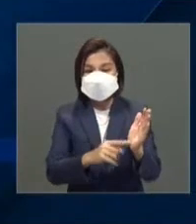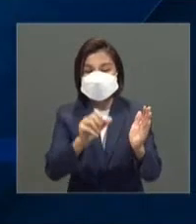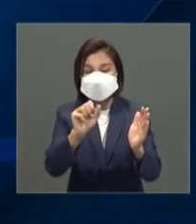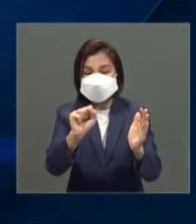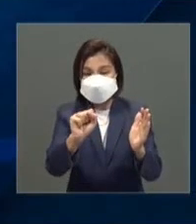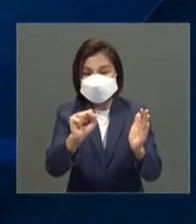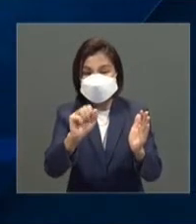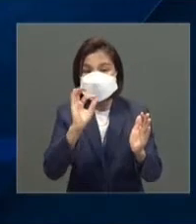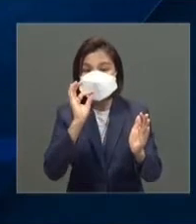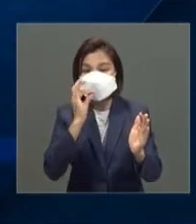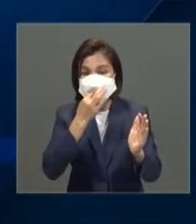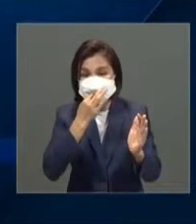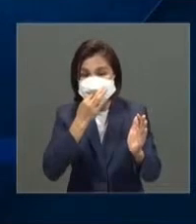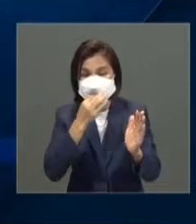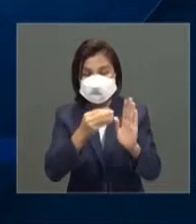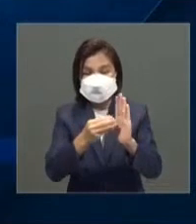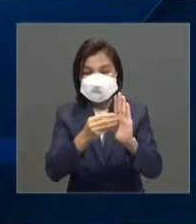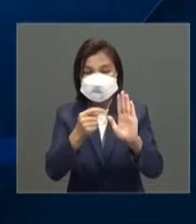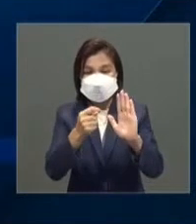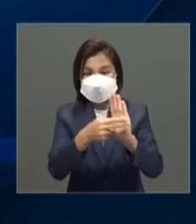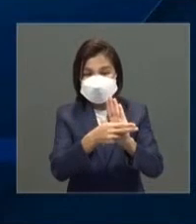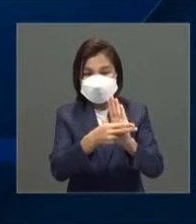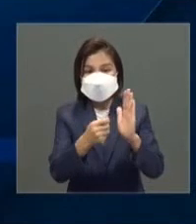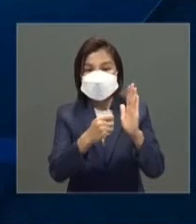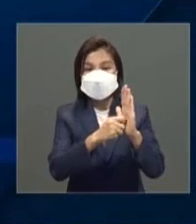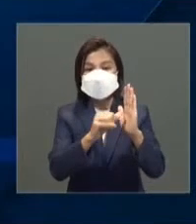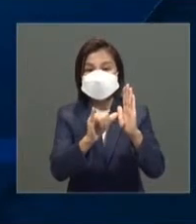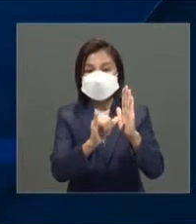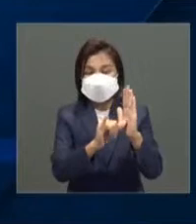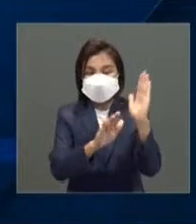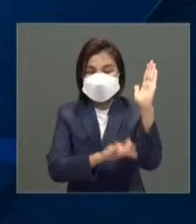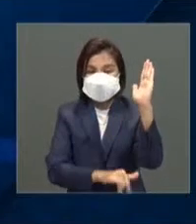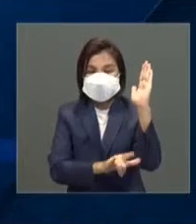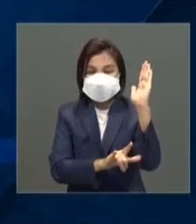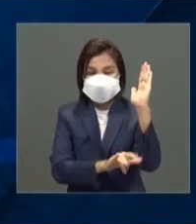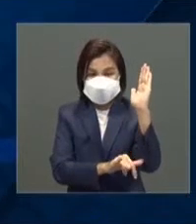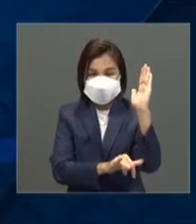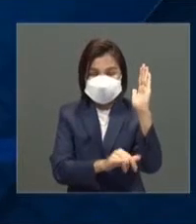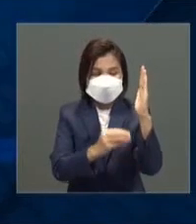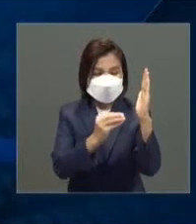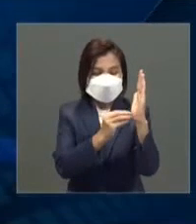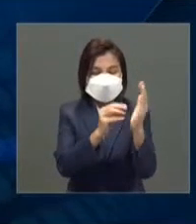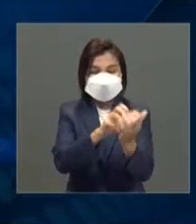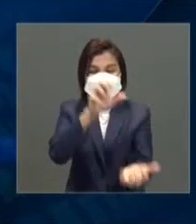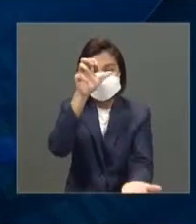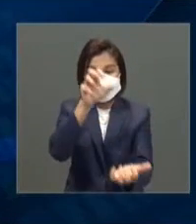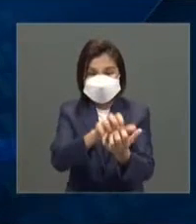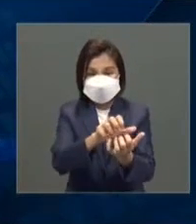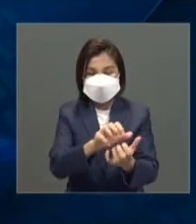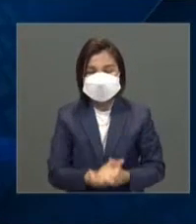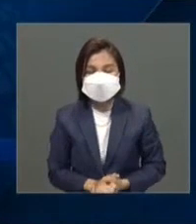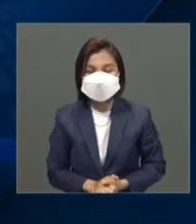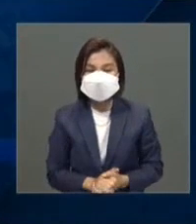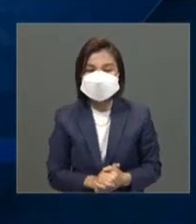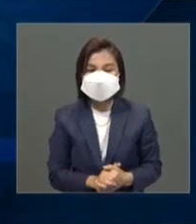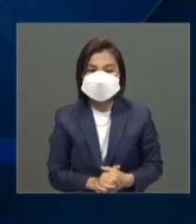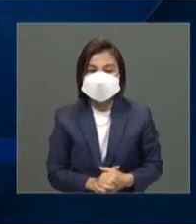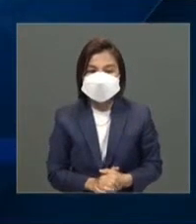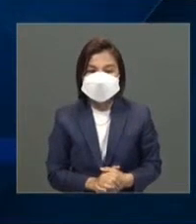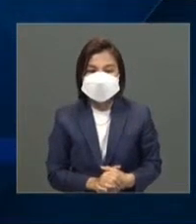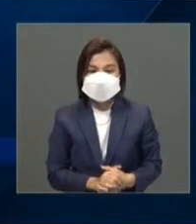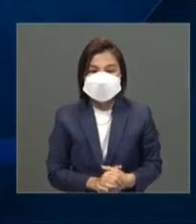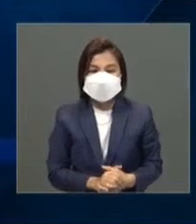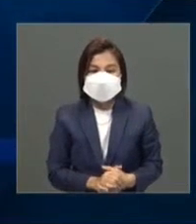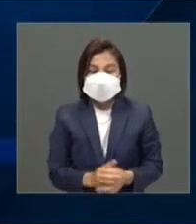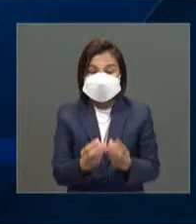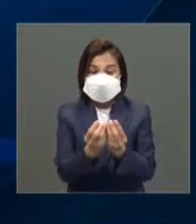ล้วก็ปทุมธานีพระนครศรีอยุธยายะลาแล้วก็สมุทรปราการไปดู